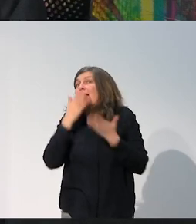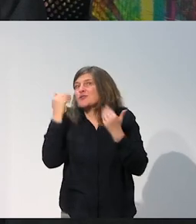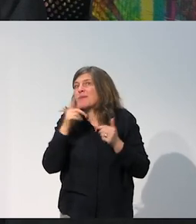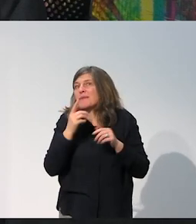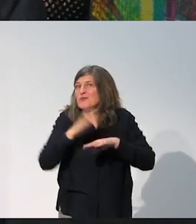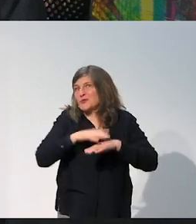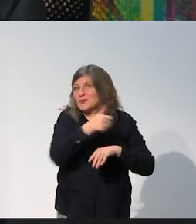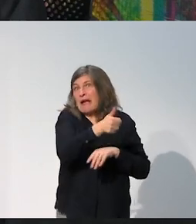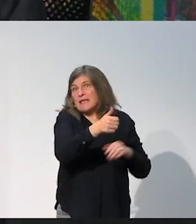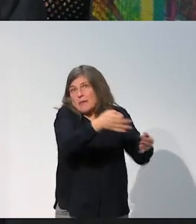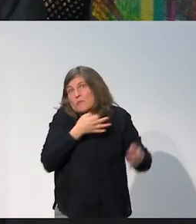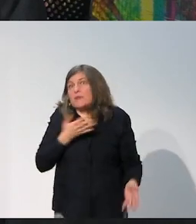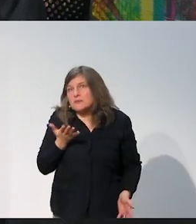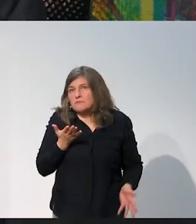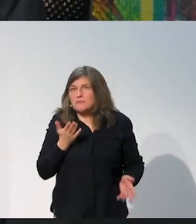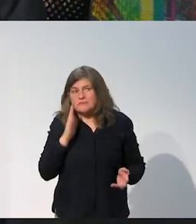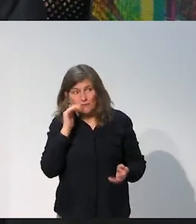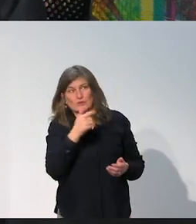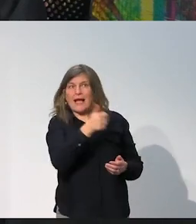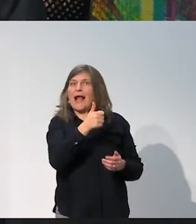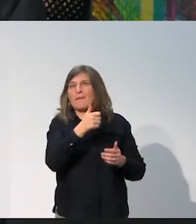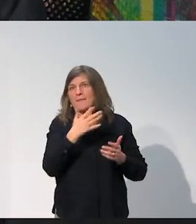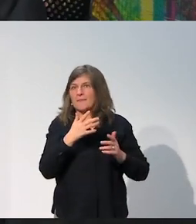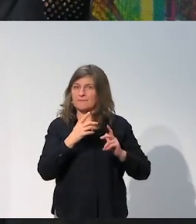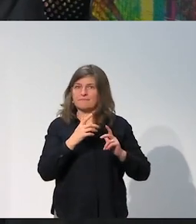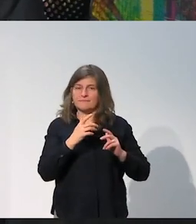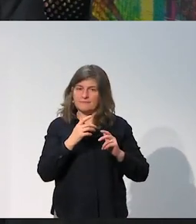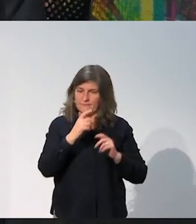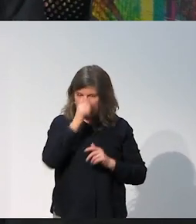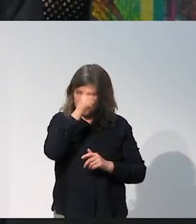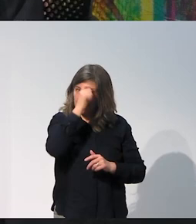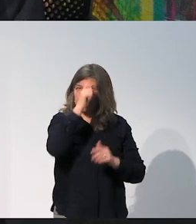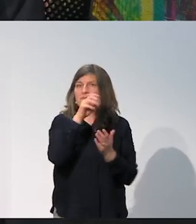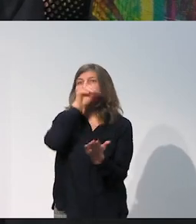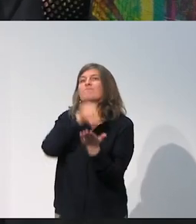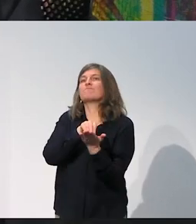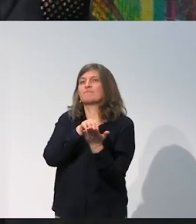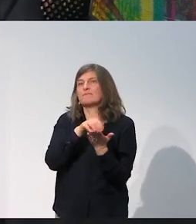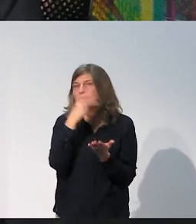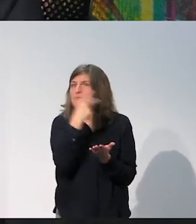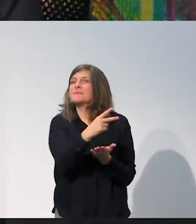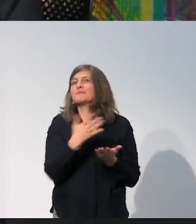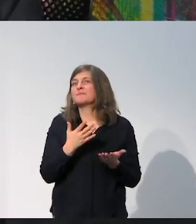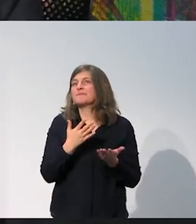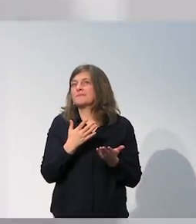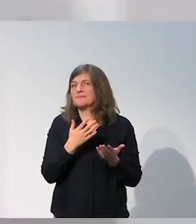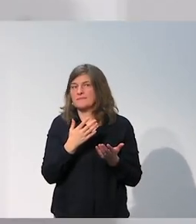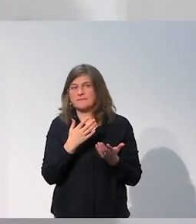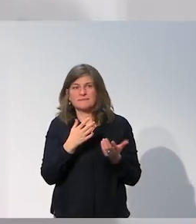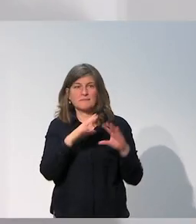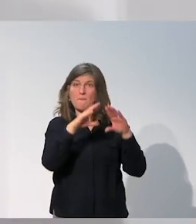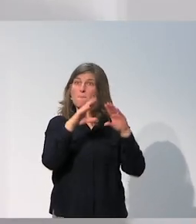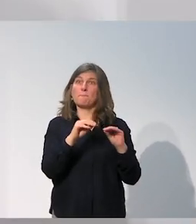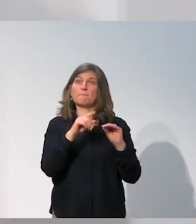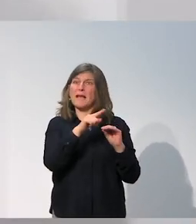elle qui me l'a dit. Hein. C'est d'ailleurs pour ça qu'elle est la dédicataire du roman. Hein, parce que cette place-là, place que je ne lui avais